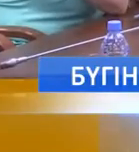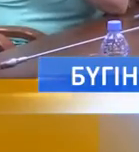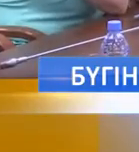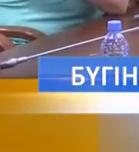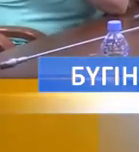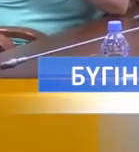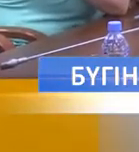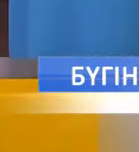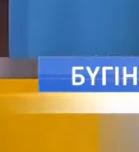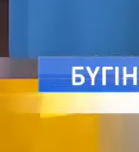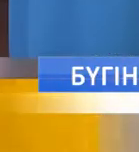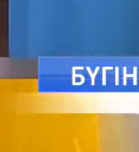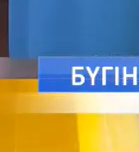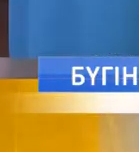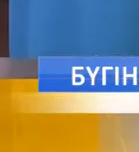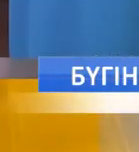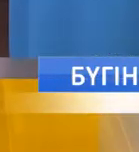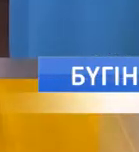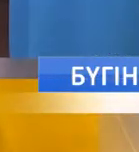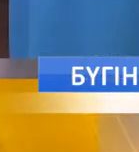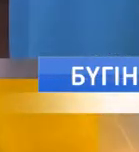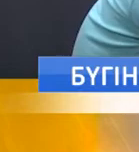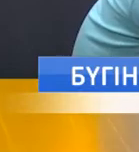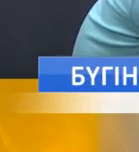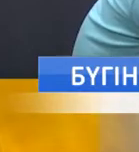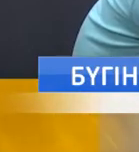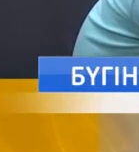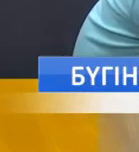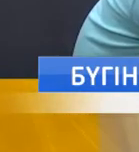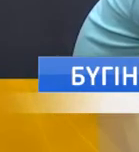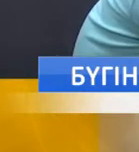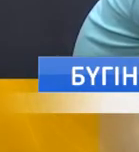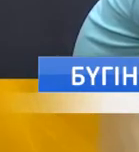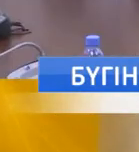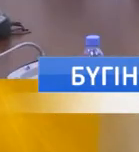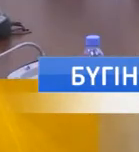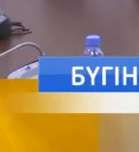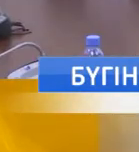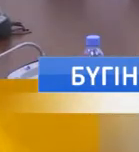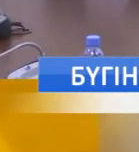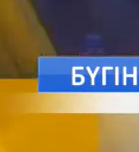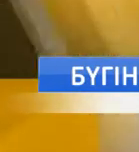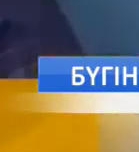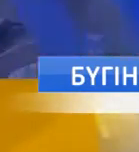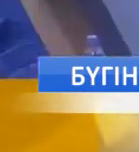Жетісуда барымташылар деп аталатын толық метражды фильм түсіріледі. Шығармашылық ұжымды бүгін облыс әкімі Амандық Баталов